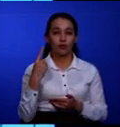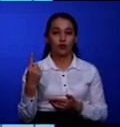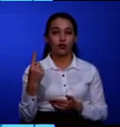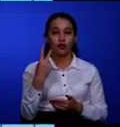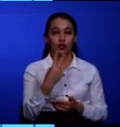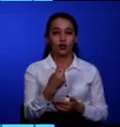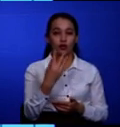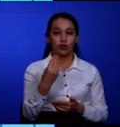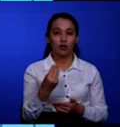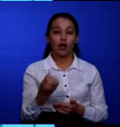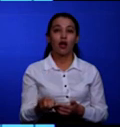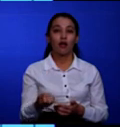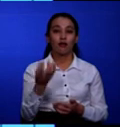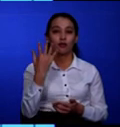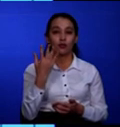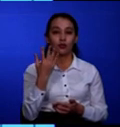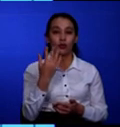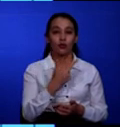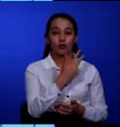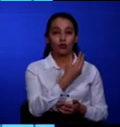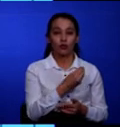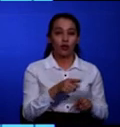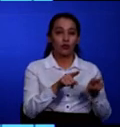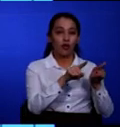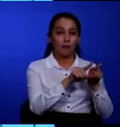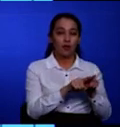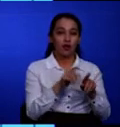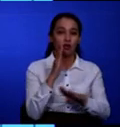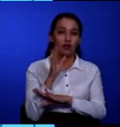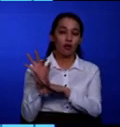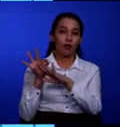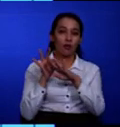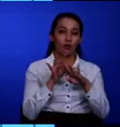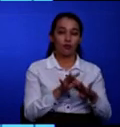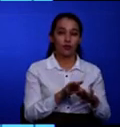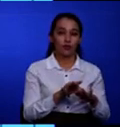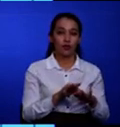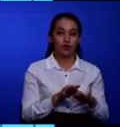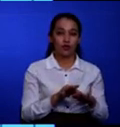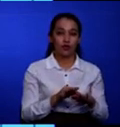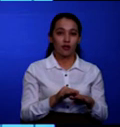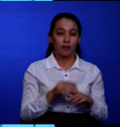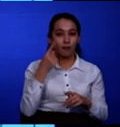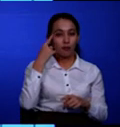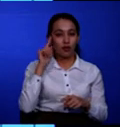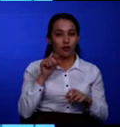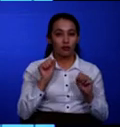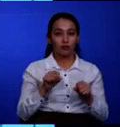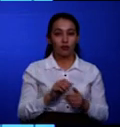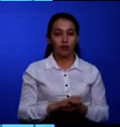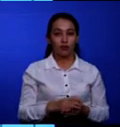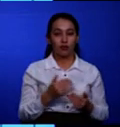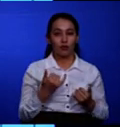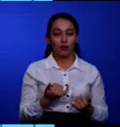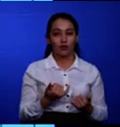ikkinchi kuni birgalikda qancha bo'lsa, shuncha taxta keltirilganligi uchinchi kunini eslatadi. Demak,